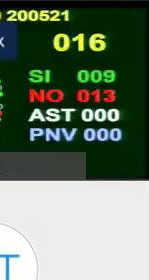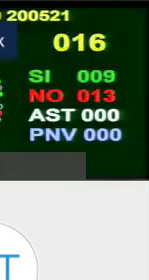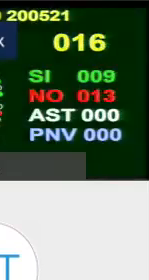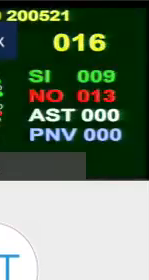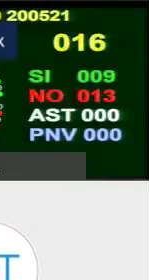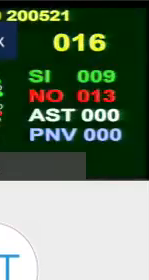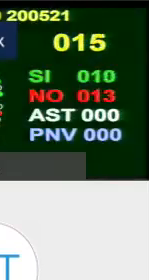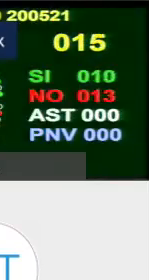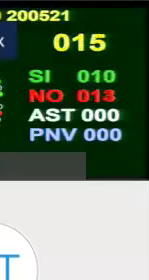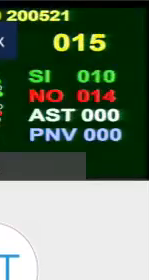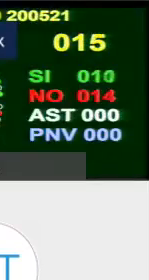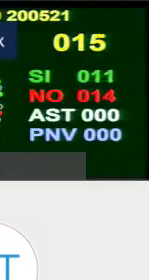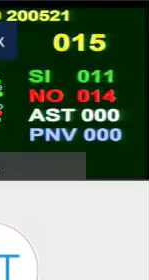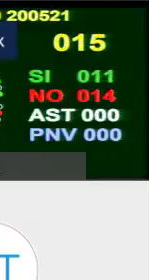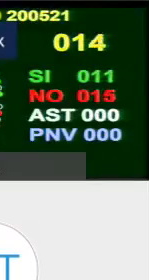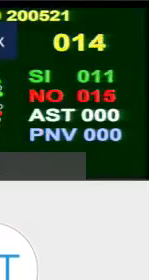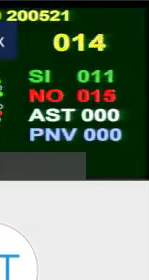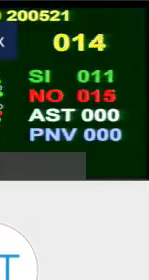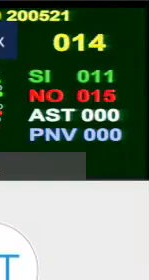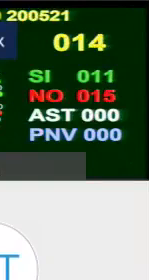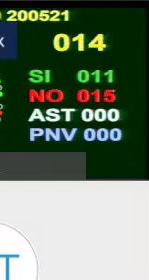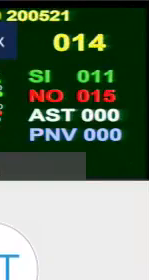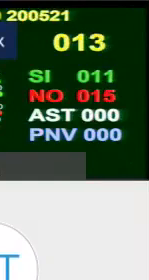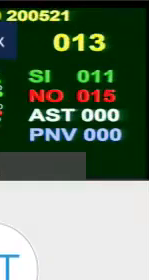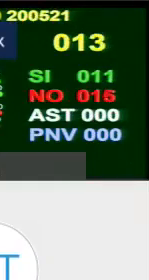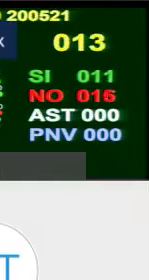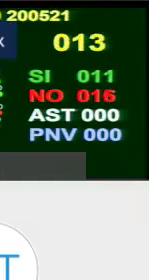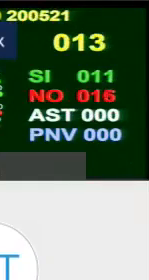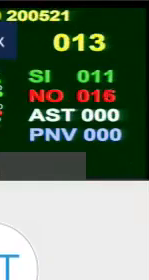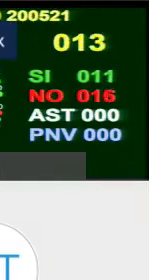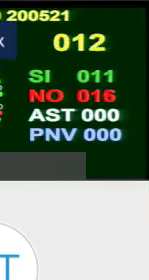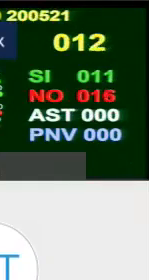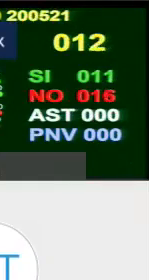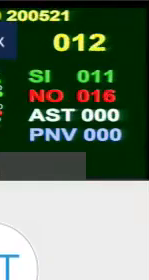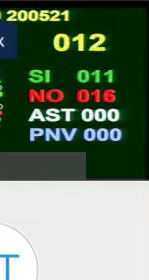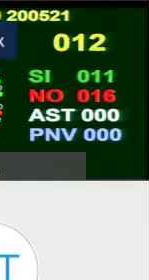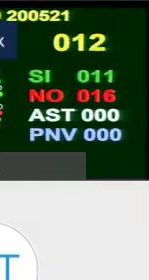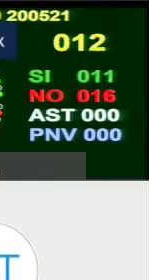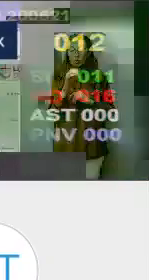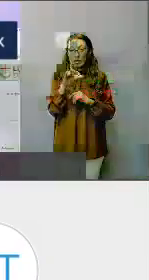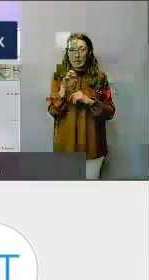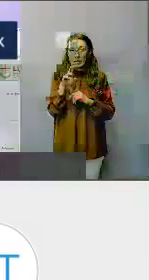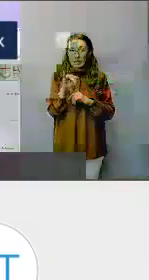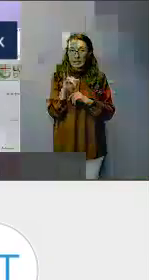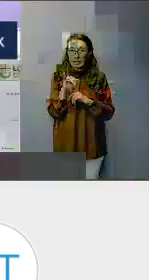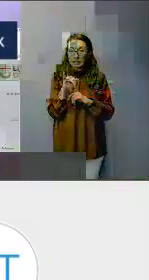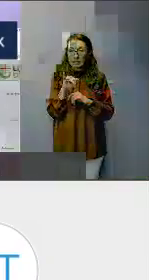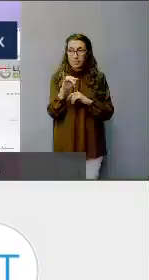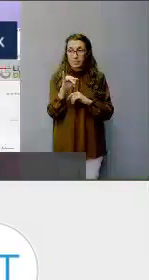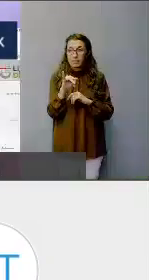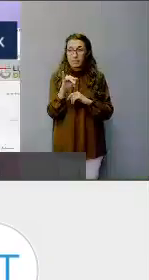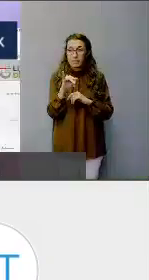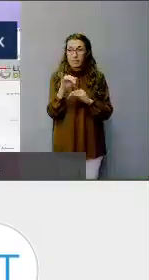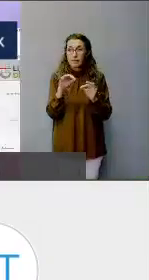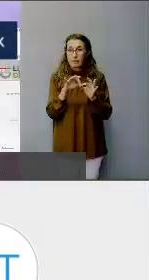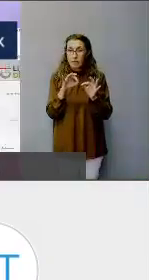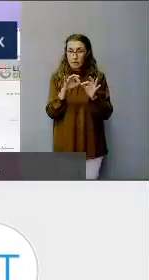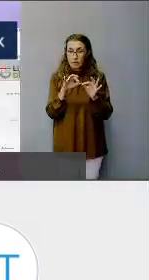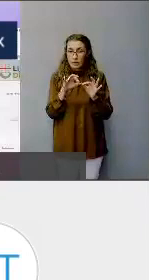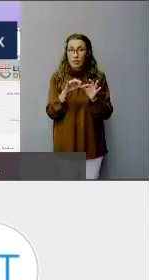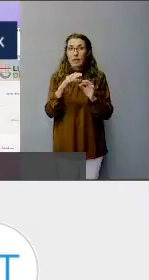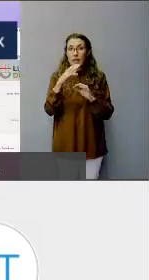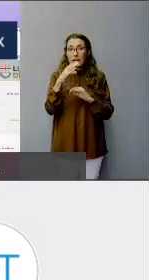da remoto su un numero di favorevole grazie consigliera bruccoleri e vuole